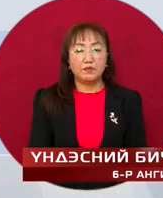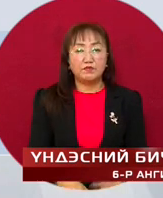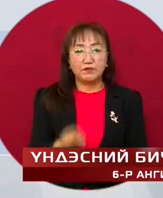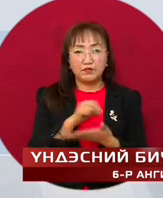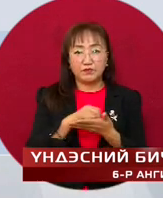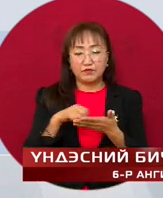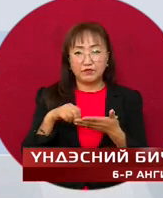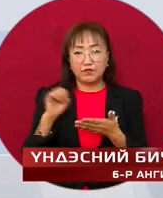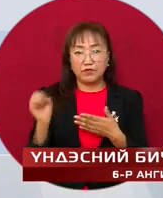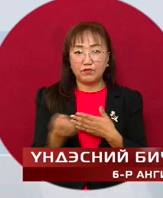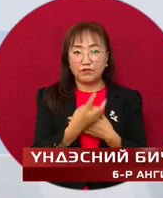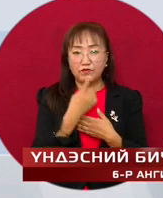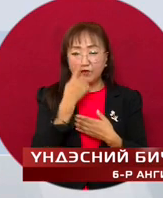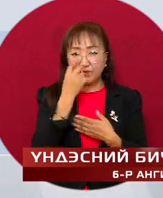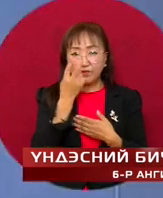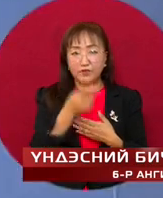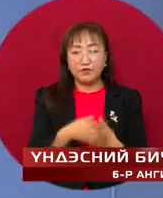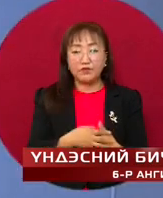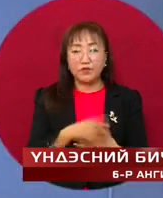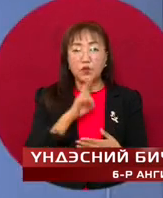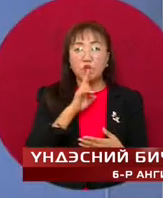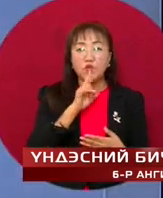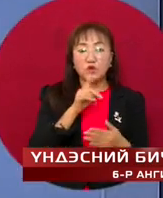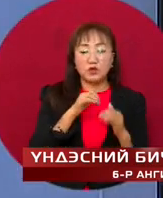За, уг үгнээс нь салангад бичнэ.